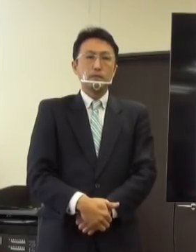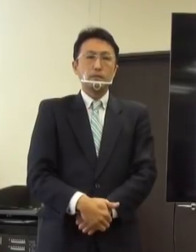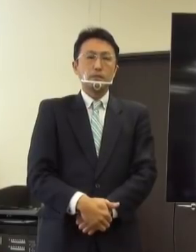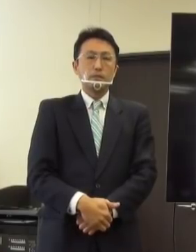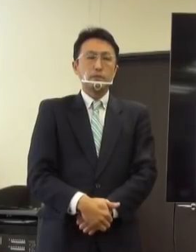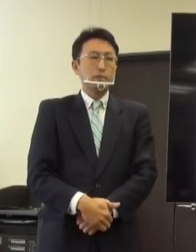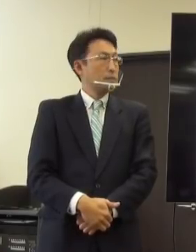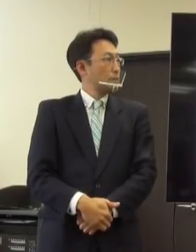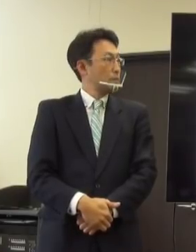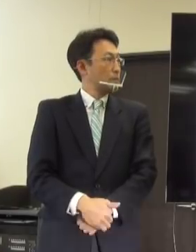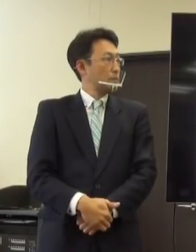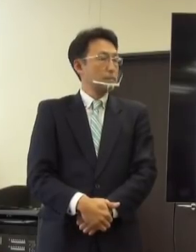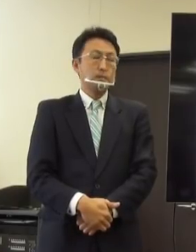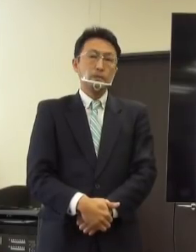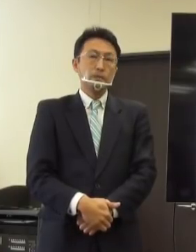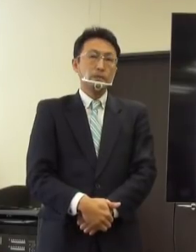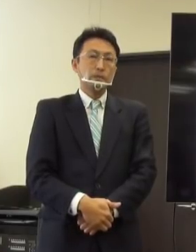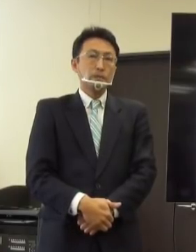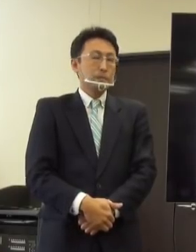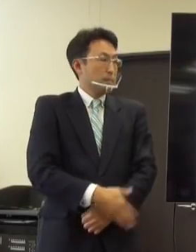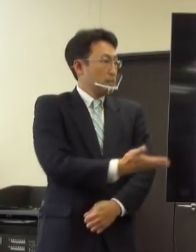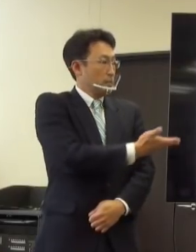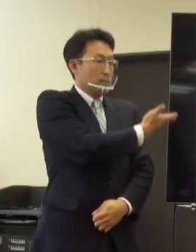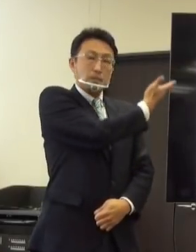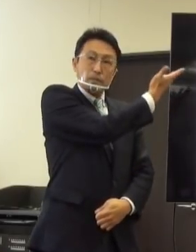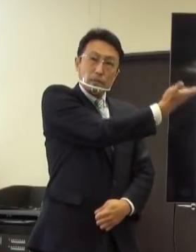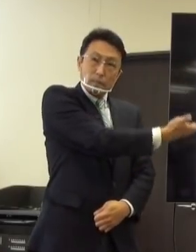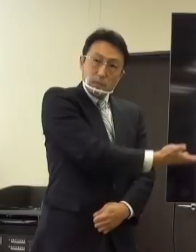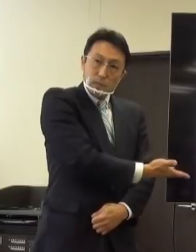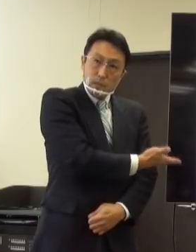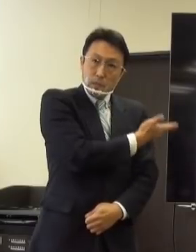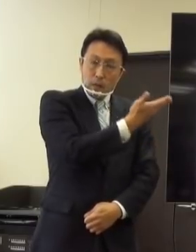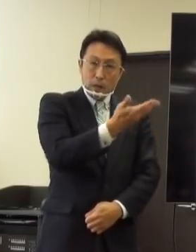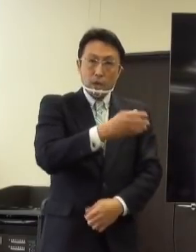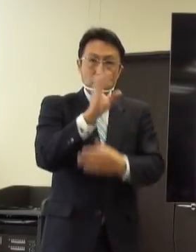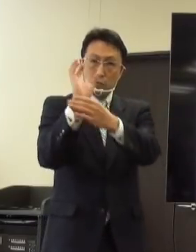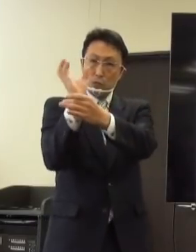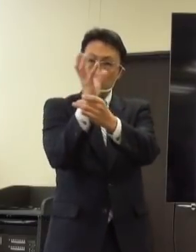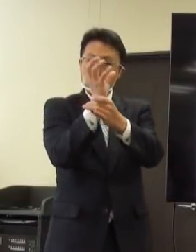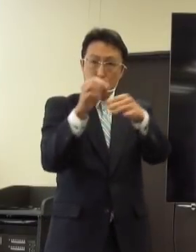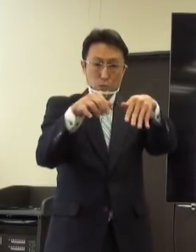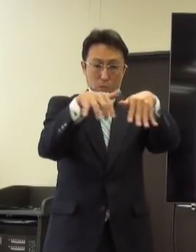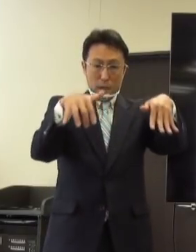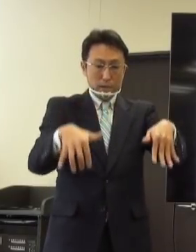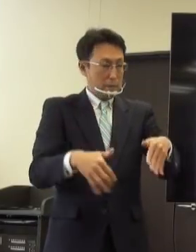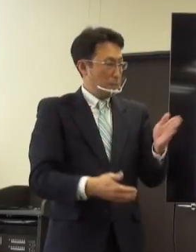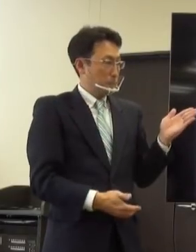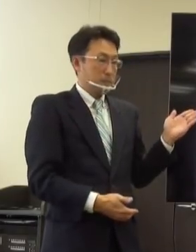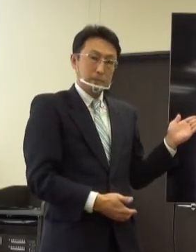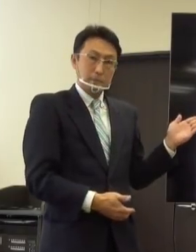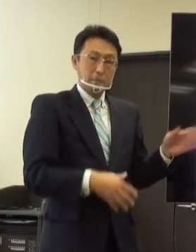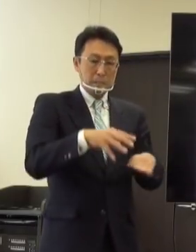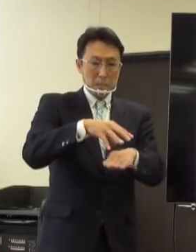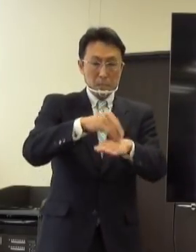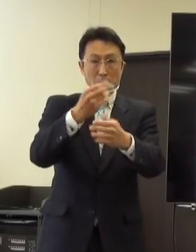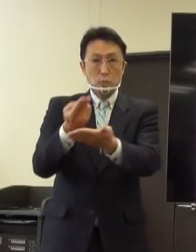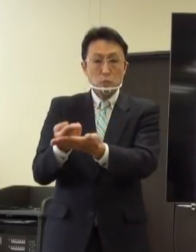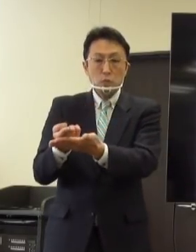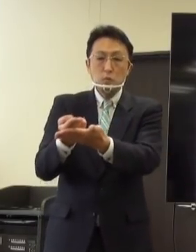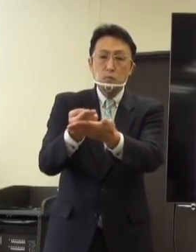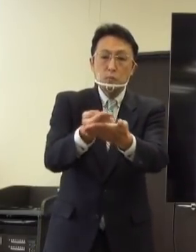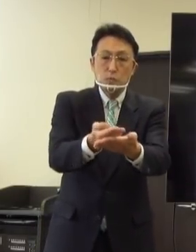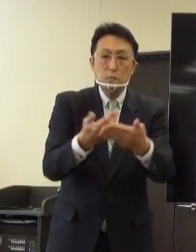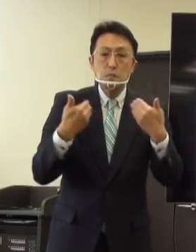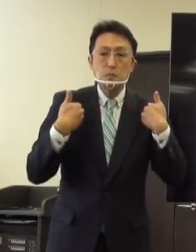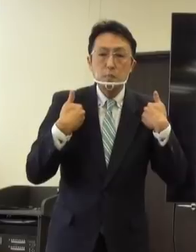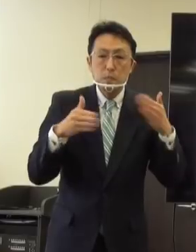はい、市内のですね、救急体制はこのようになっております。まあ、まず、入院が必要のない場合の軽症